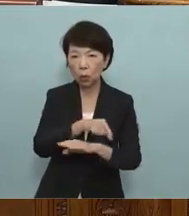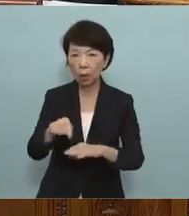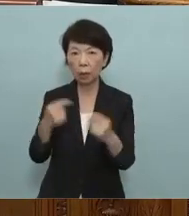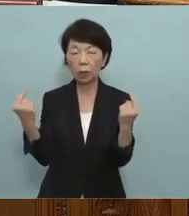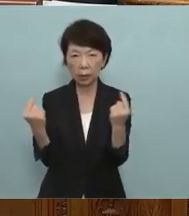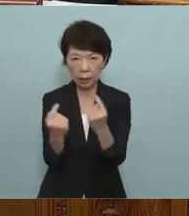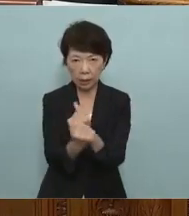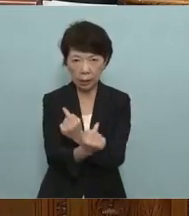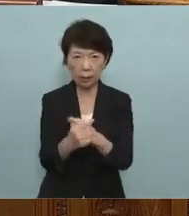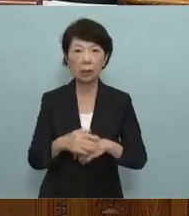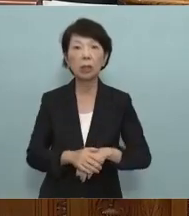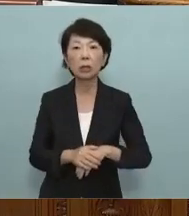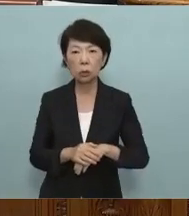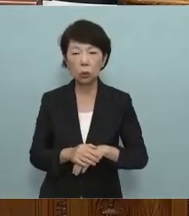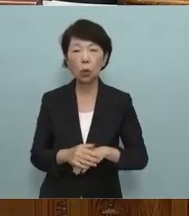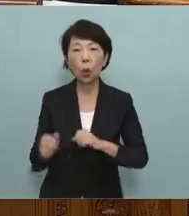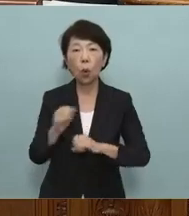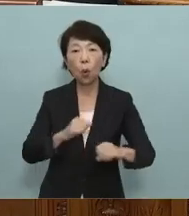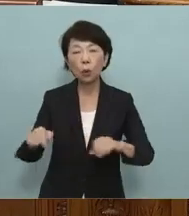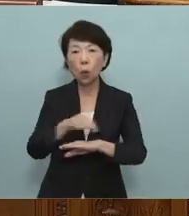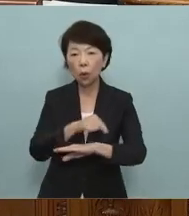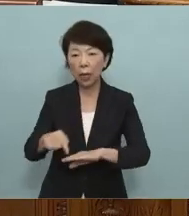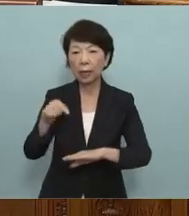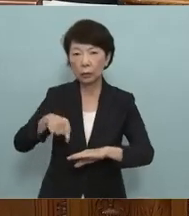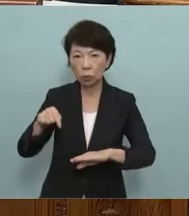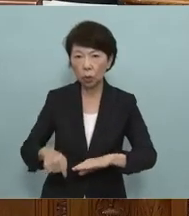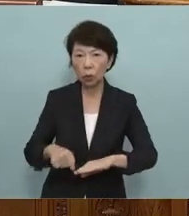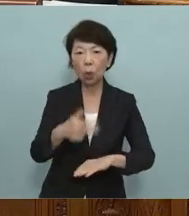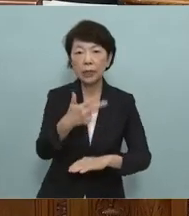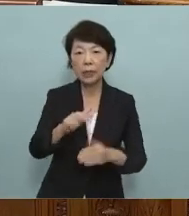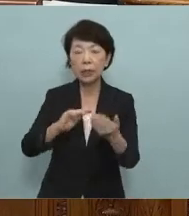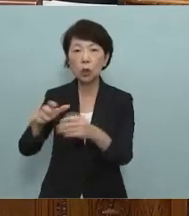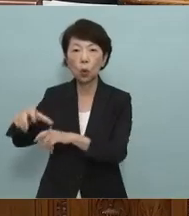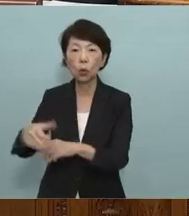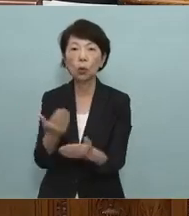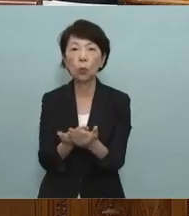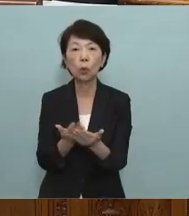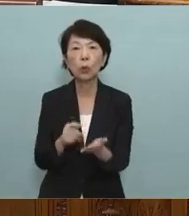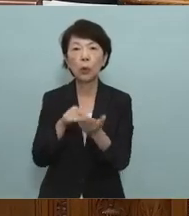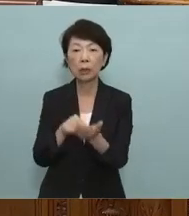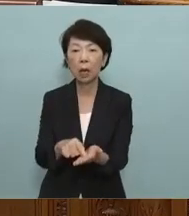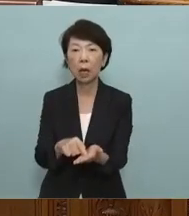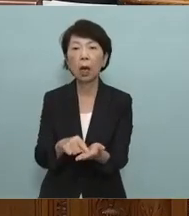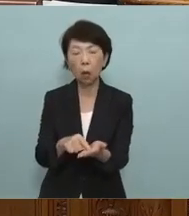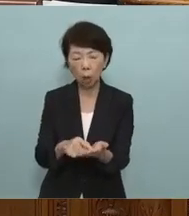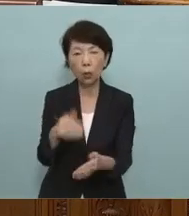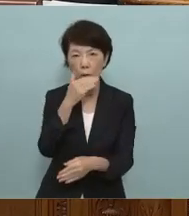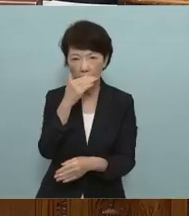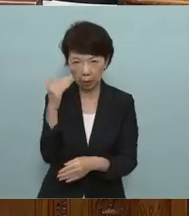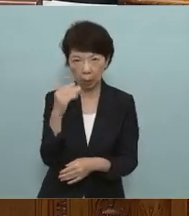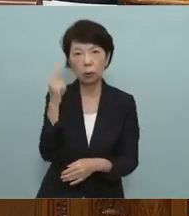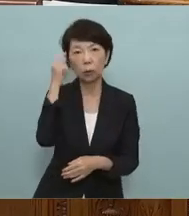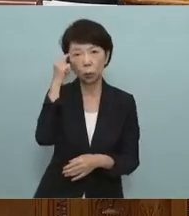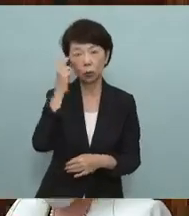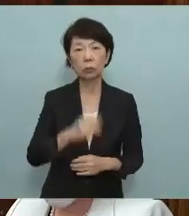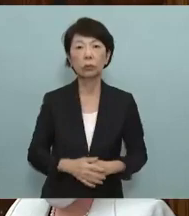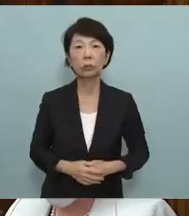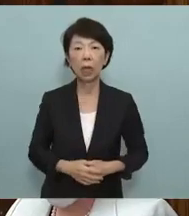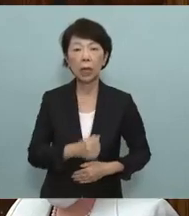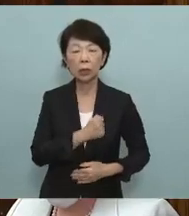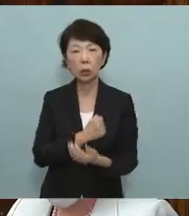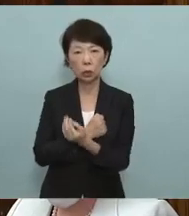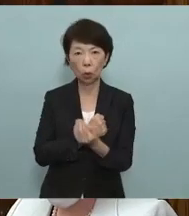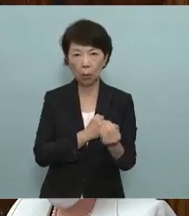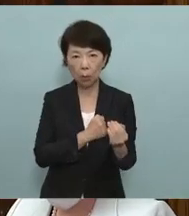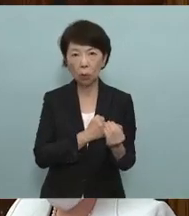定し、タイムラインの策定を市町村などに求めました。高く評価するものであります。命を守